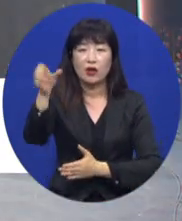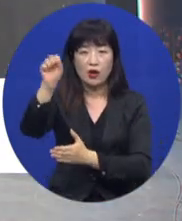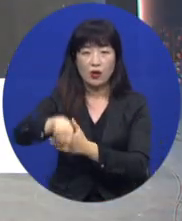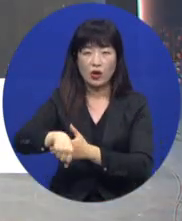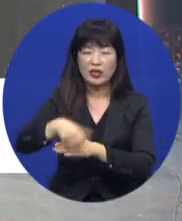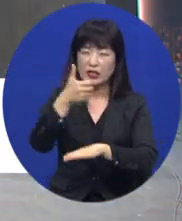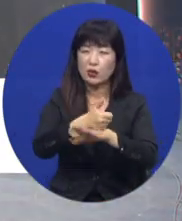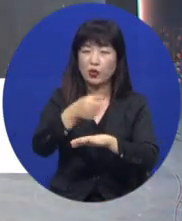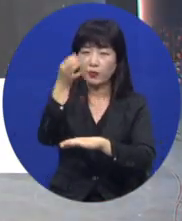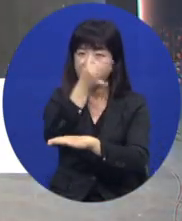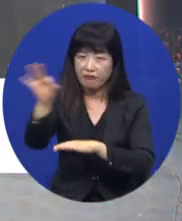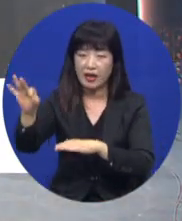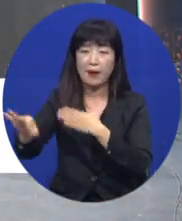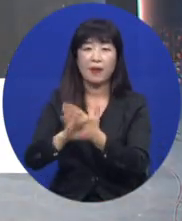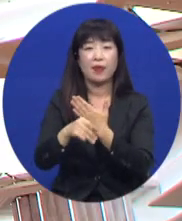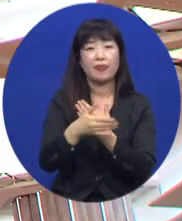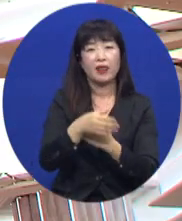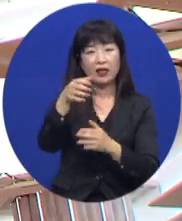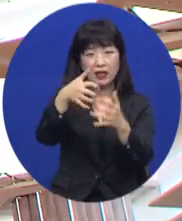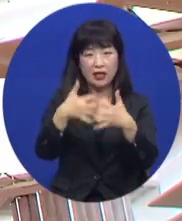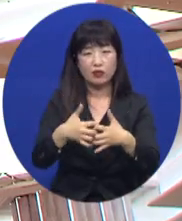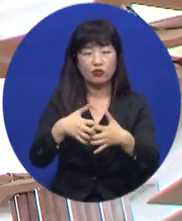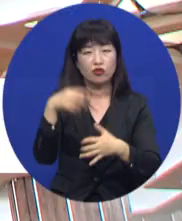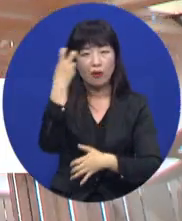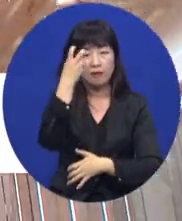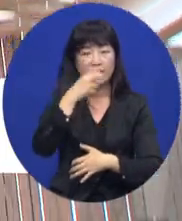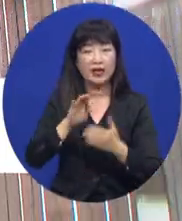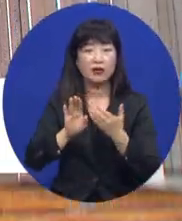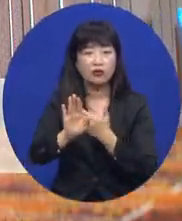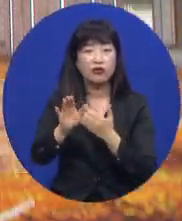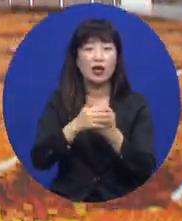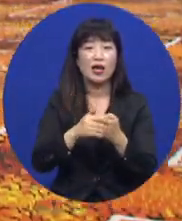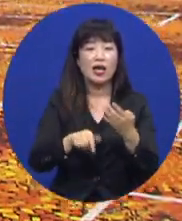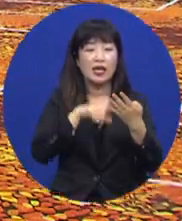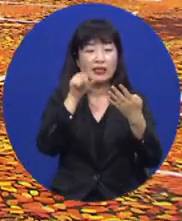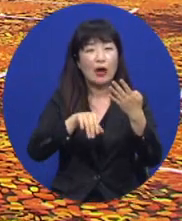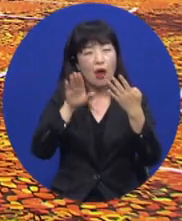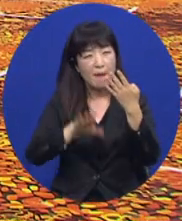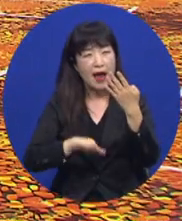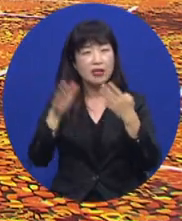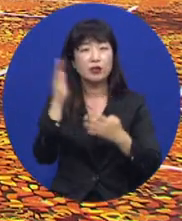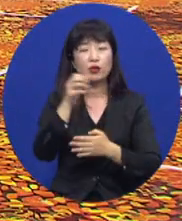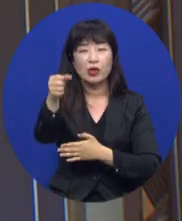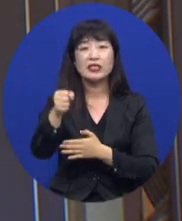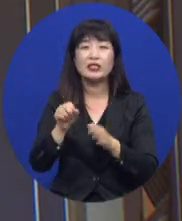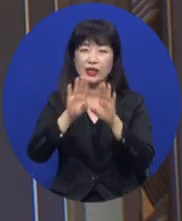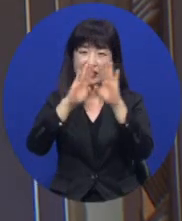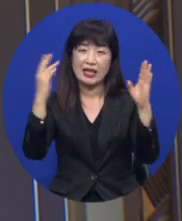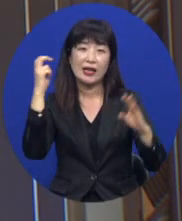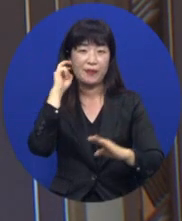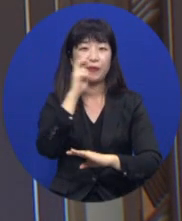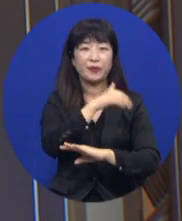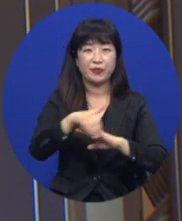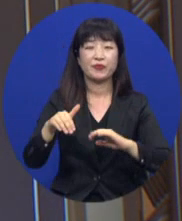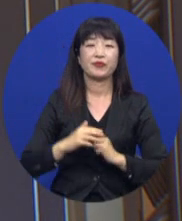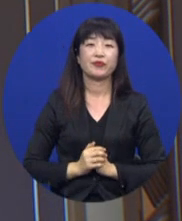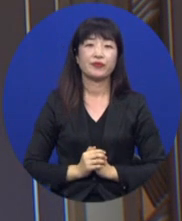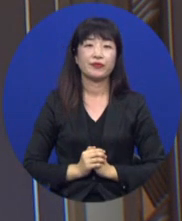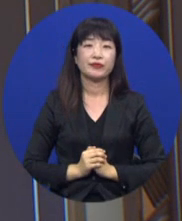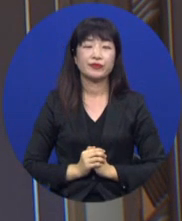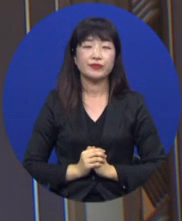하면 사업자는 카지노 기구 검사를 거쳐 빠르면 다음달 말쯤 카지노를 개장할 것으로 보입니다